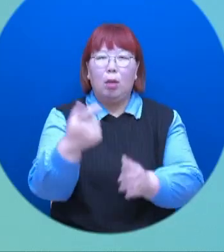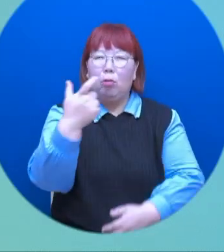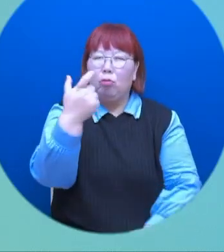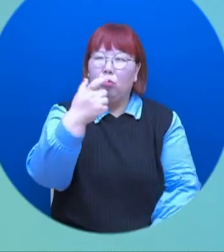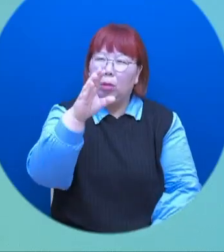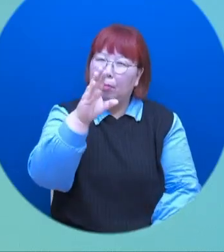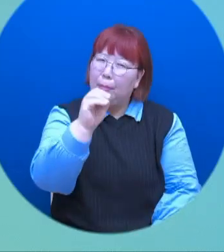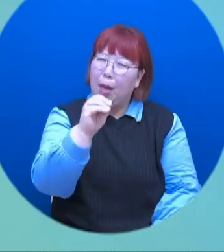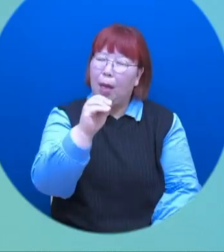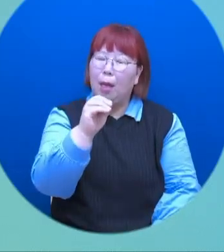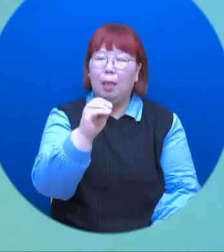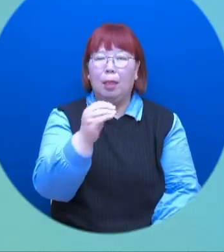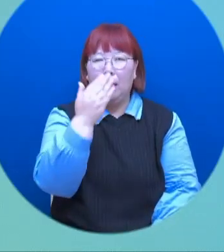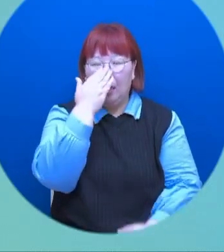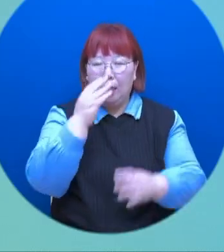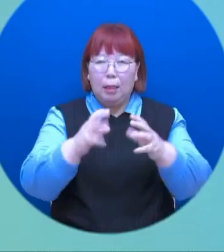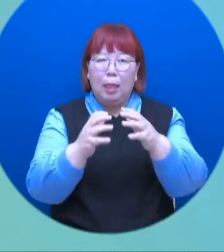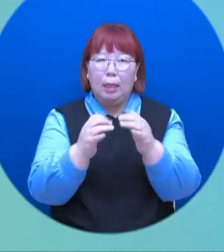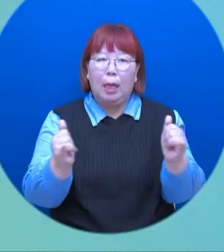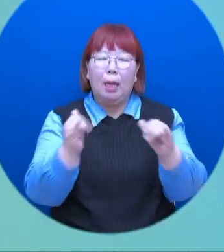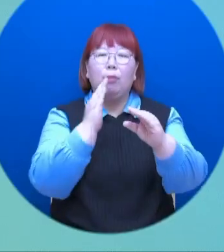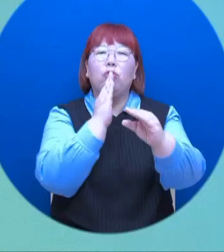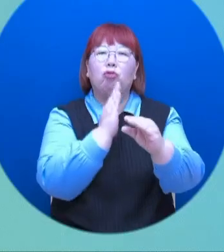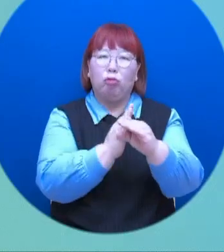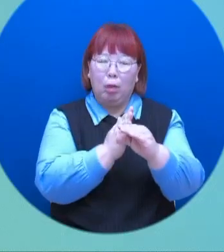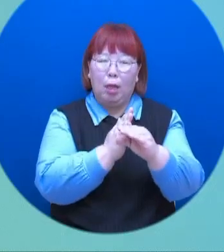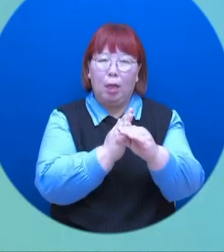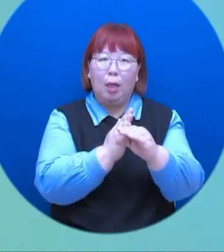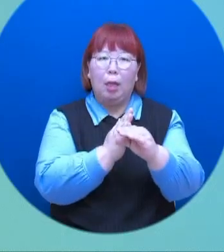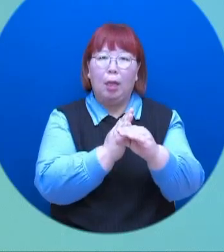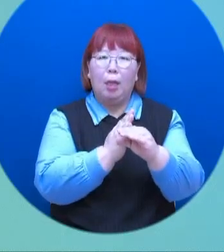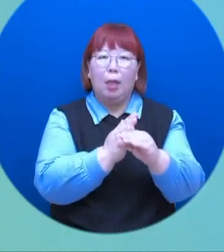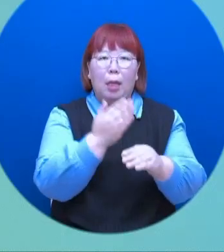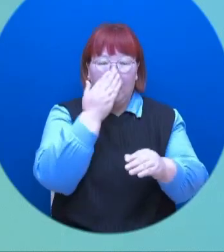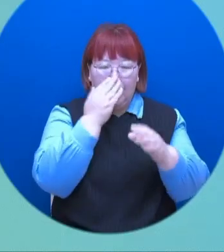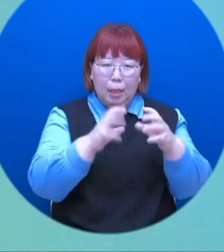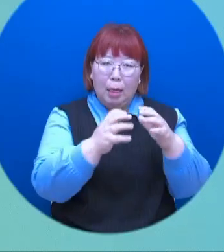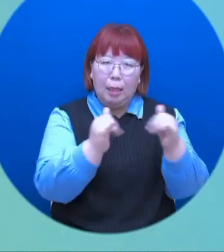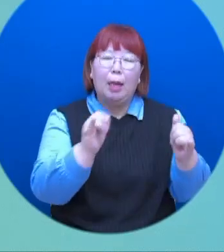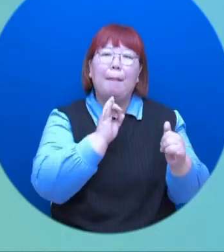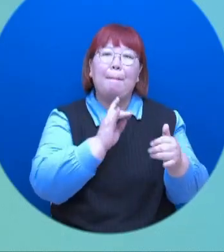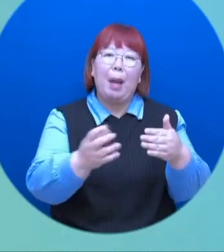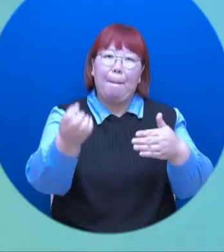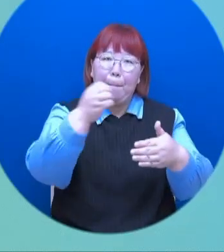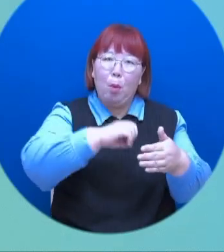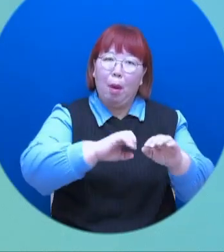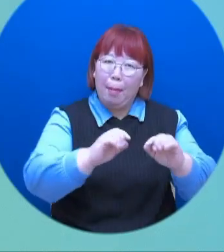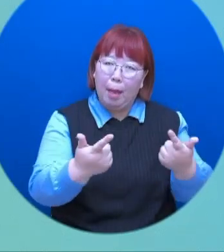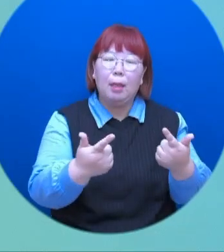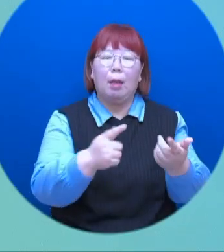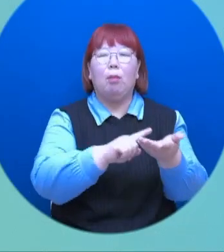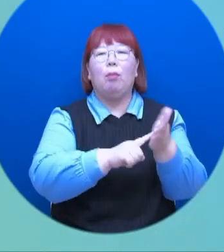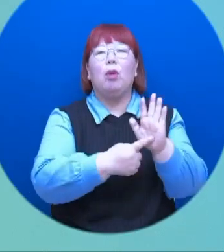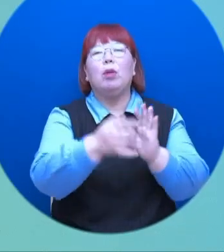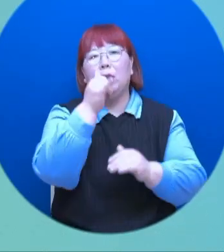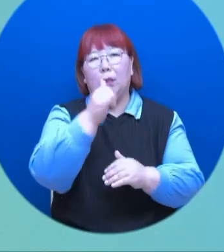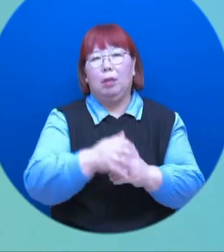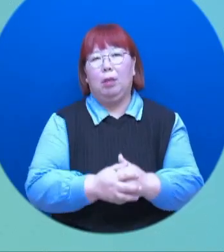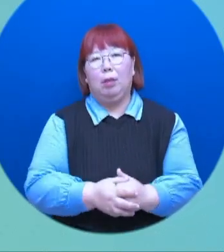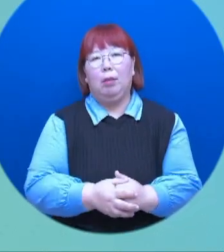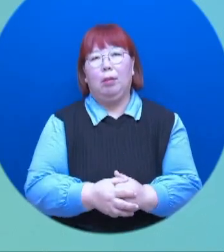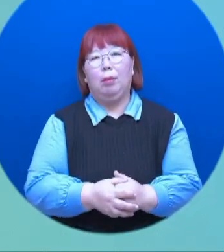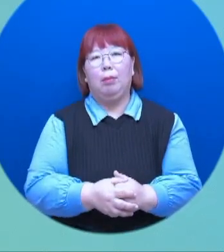대군 가운데 꼭 이스라엘만 포함되는 게 아니다. 성경은 그렇게 하죠. 성경은